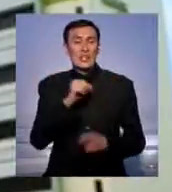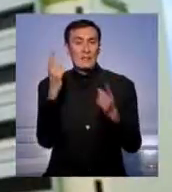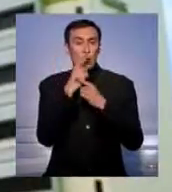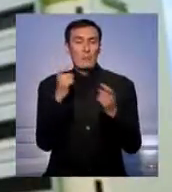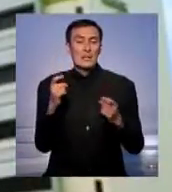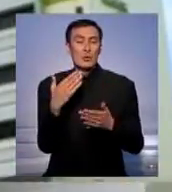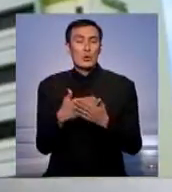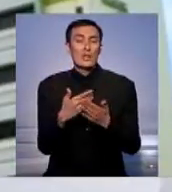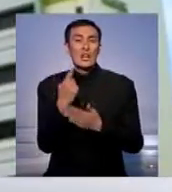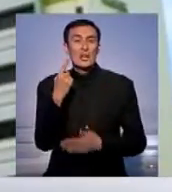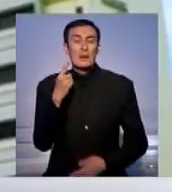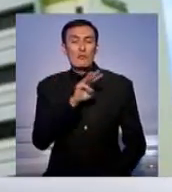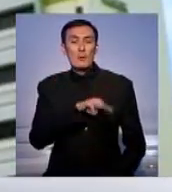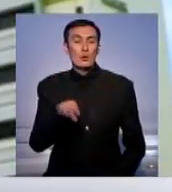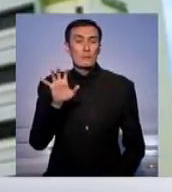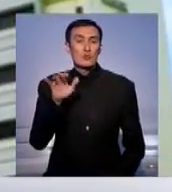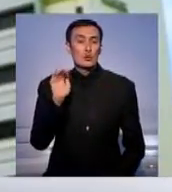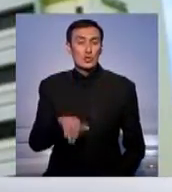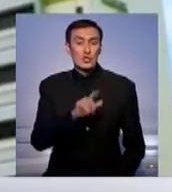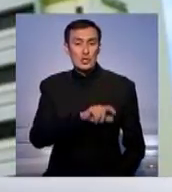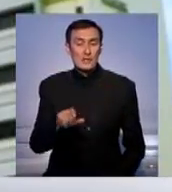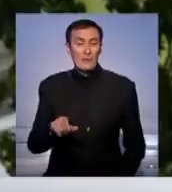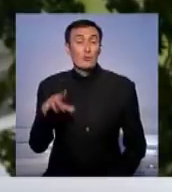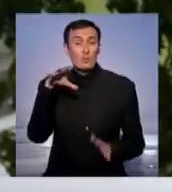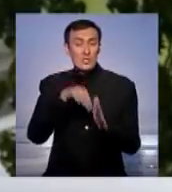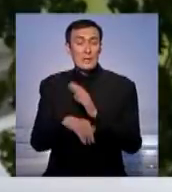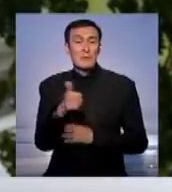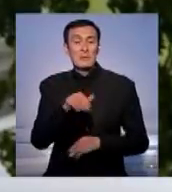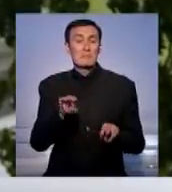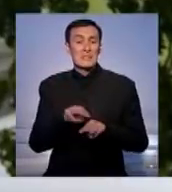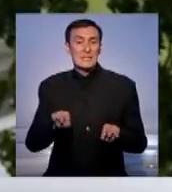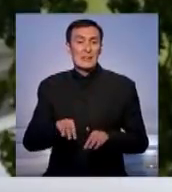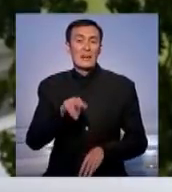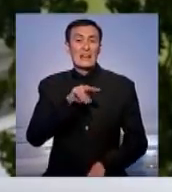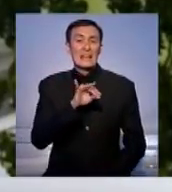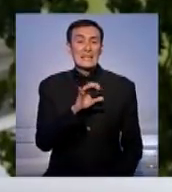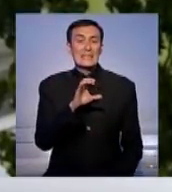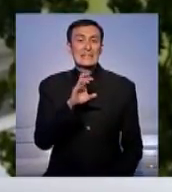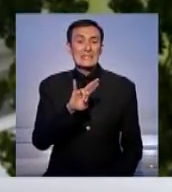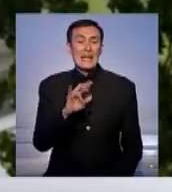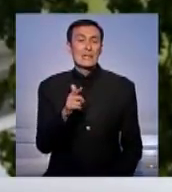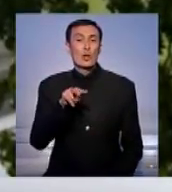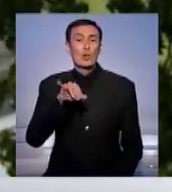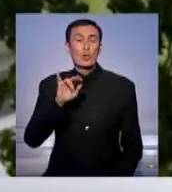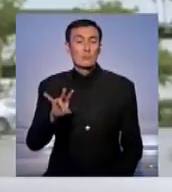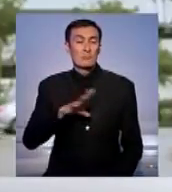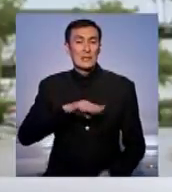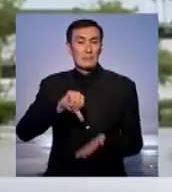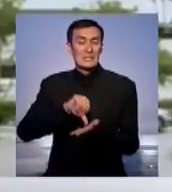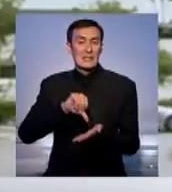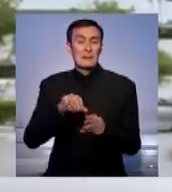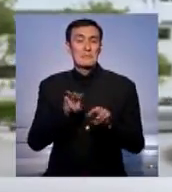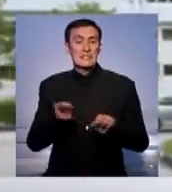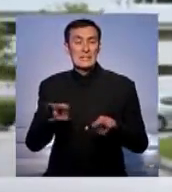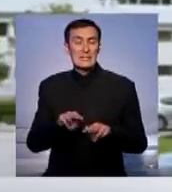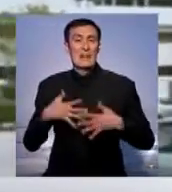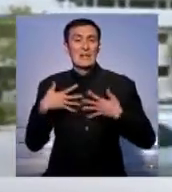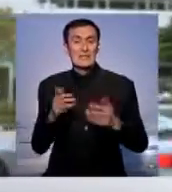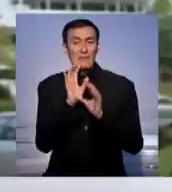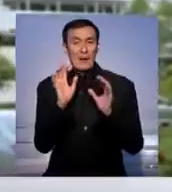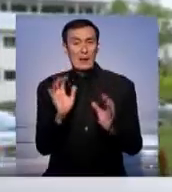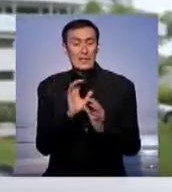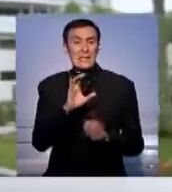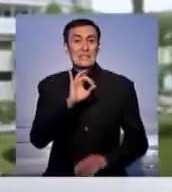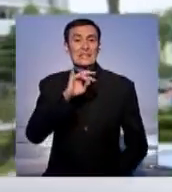около 1,5 миллионов человек, в том числе и премьер-министра страны Ли Сянь Луна. Об этом сообщили представители Министерства